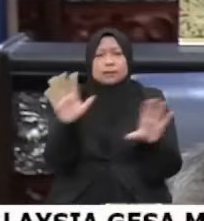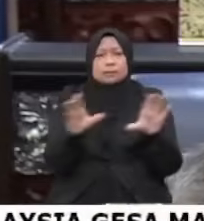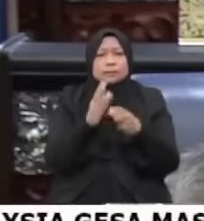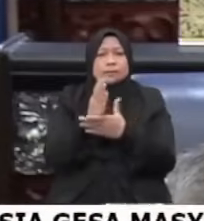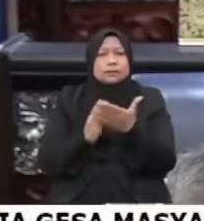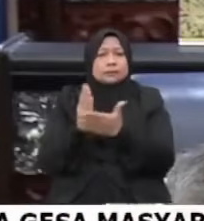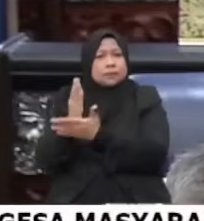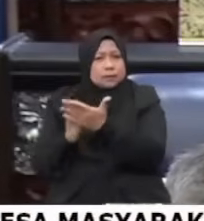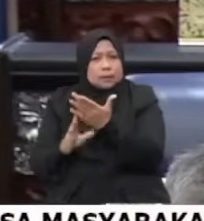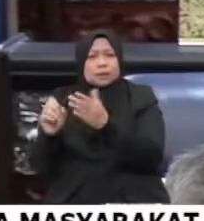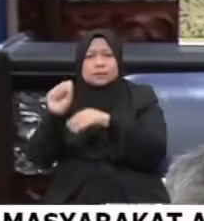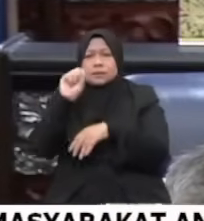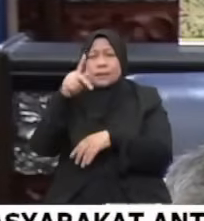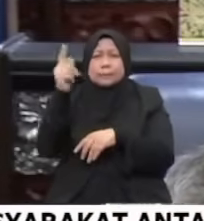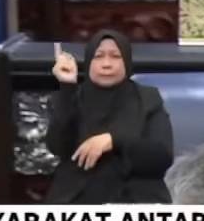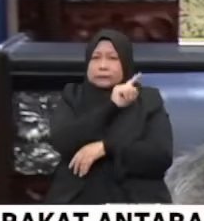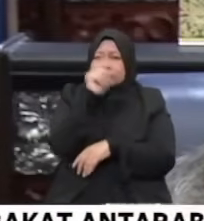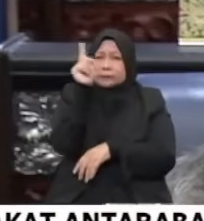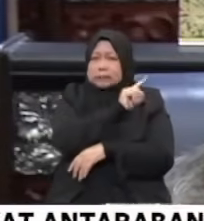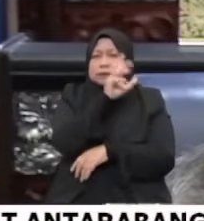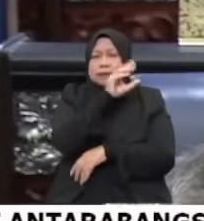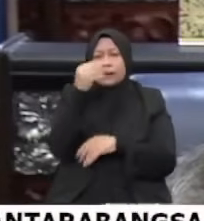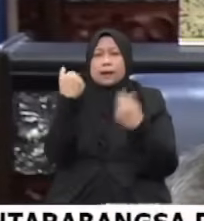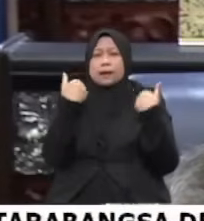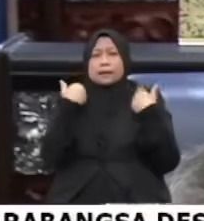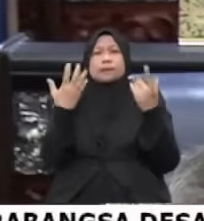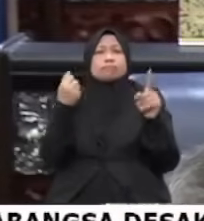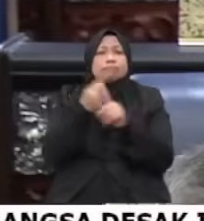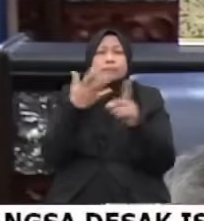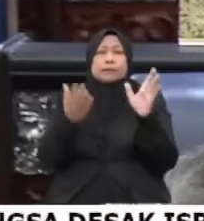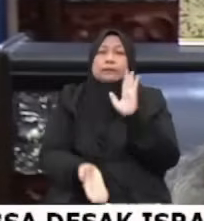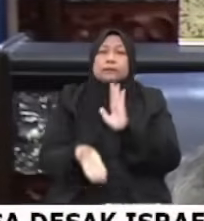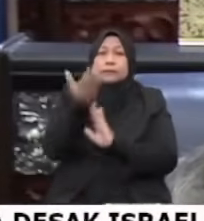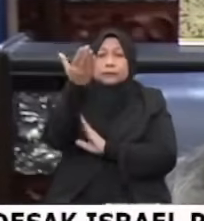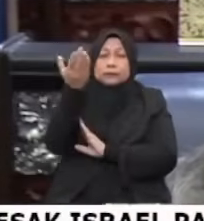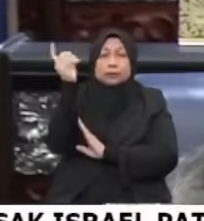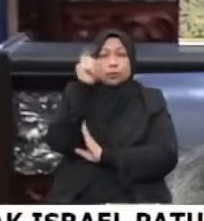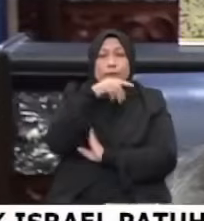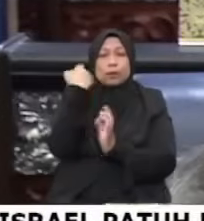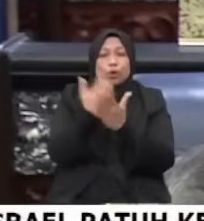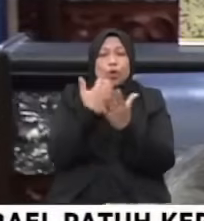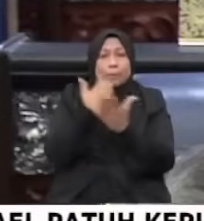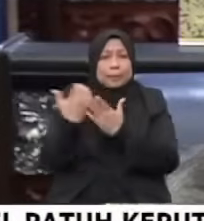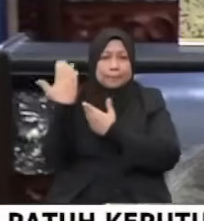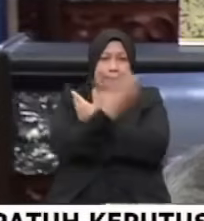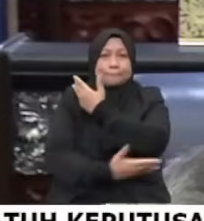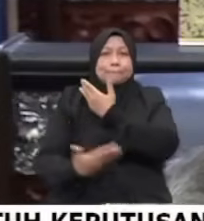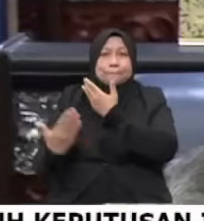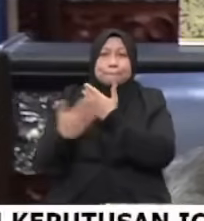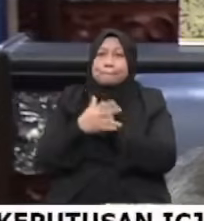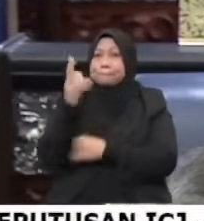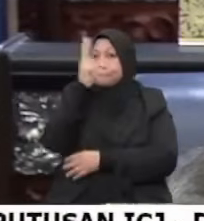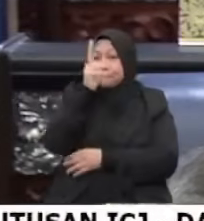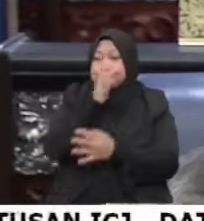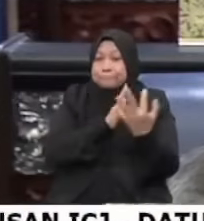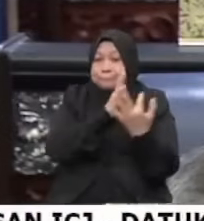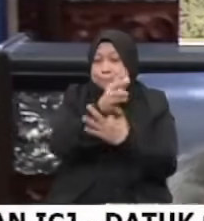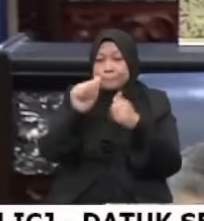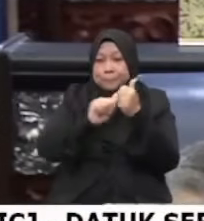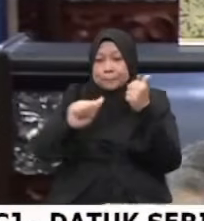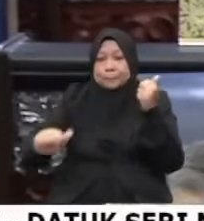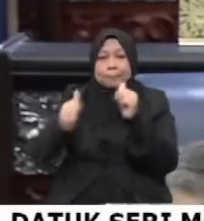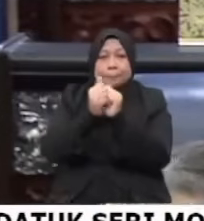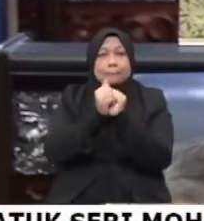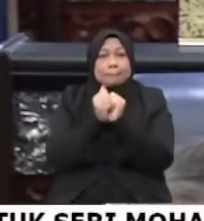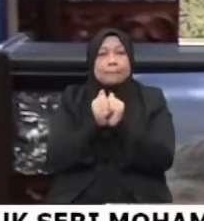sektor ataupun subsektor kritikal dan mempunyai impak yang tinggi kepada hasil ekonomi negara kerajaan melalui jawatankuasa